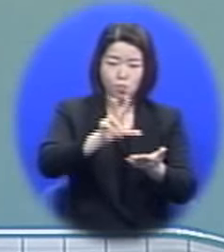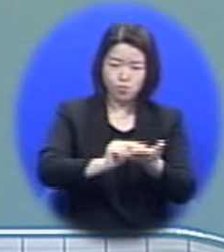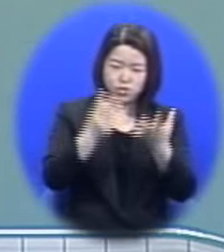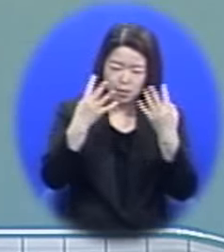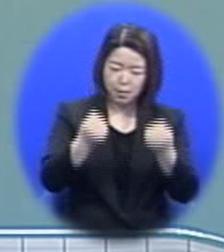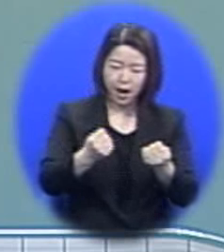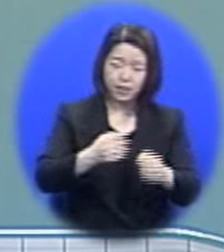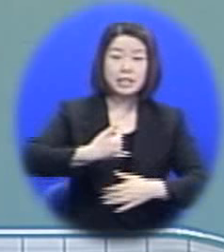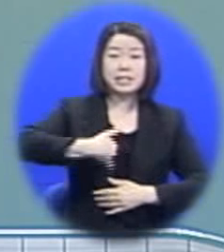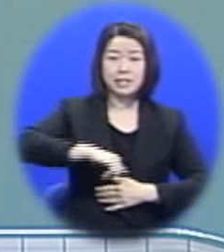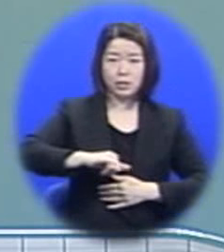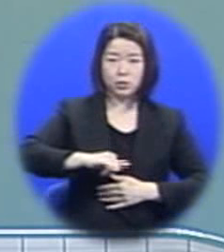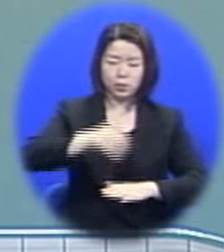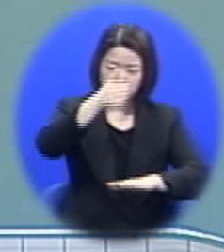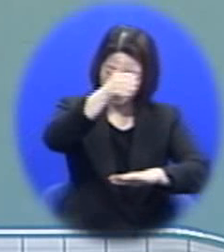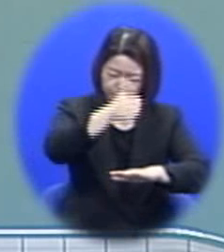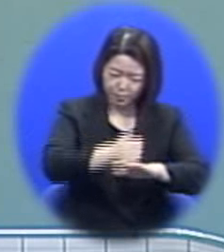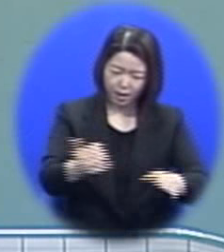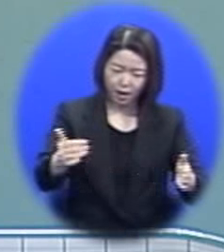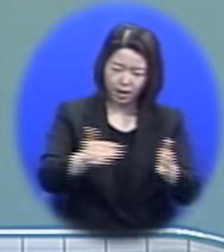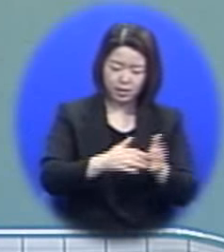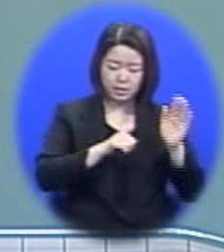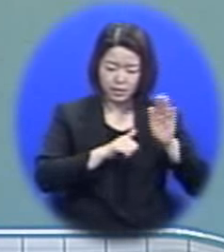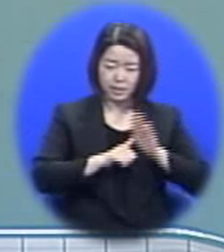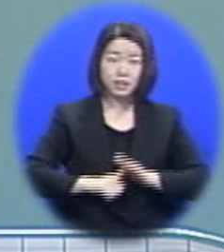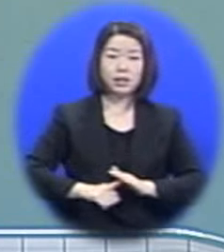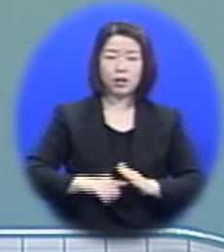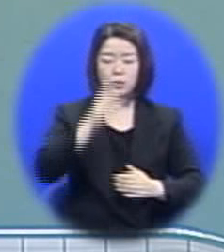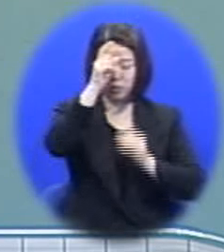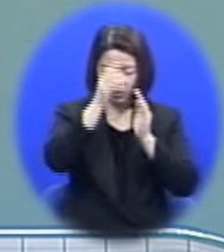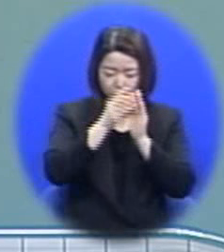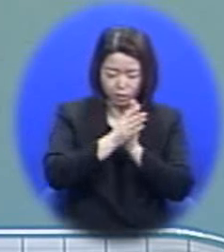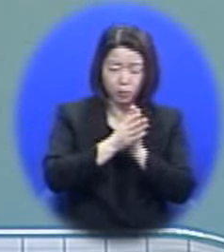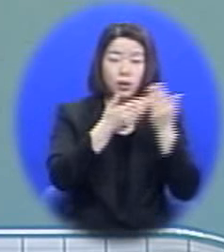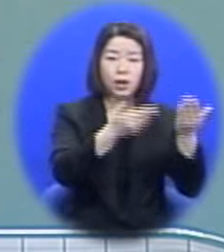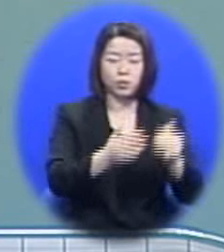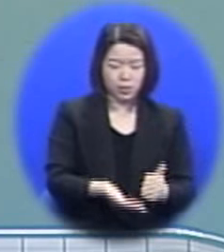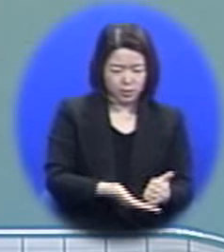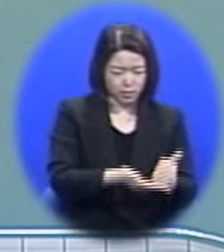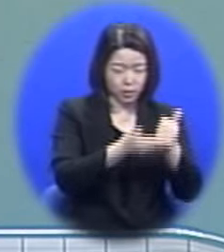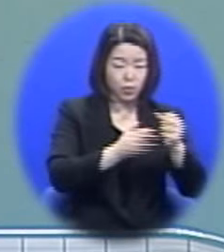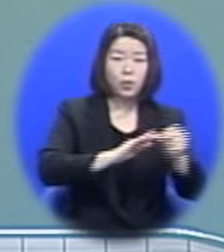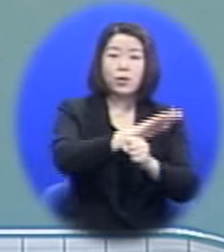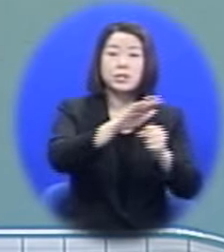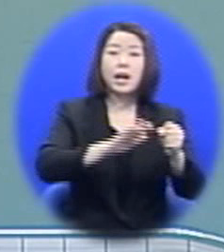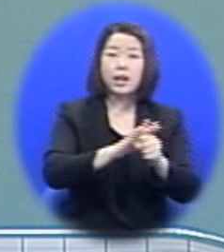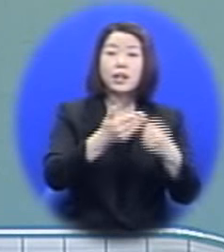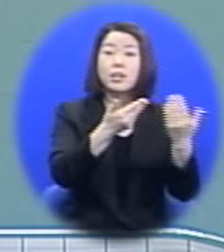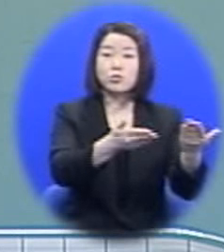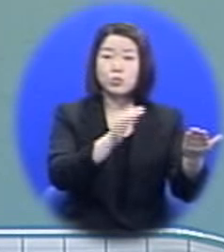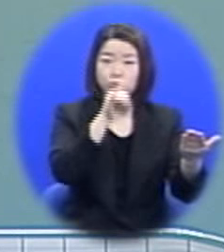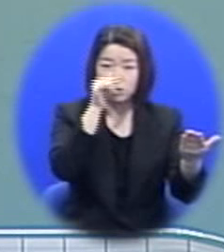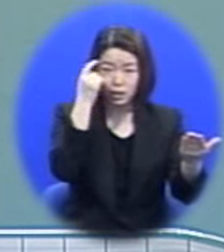자녀라도 끝까지 인내하고 또 기도하고 섬기고 사랑하는